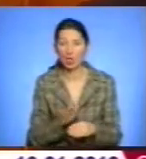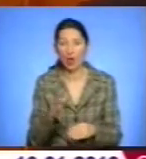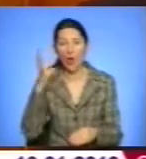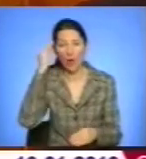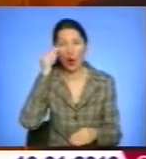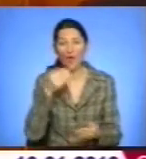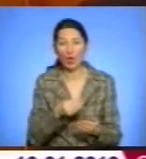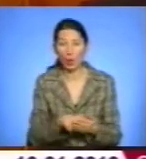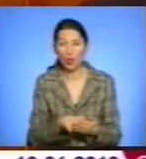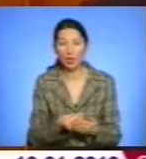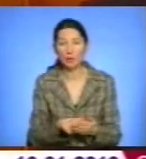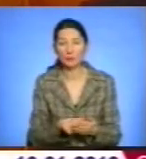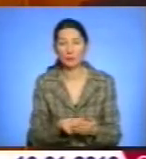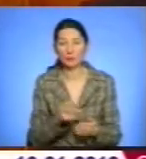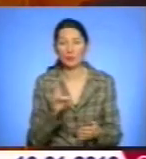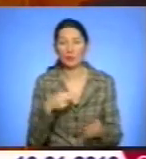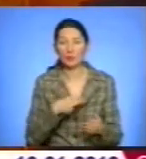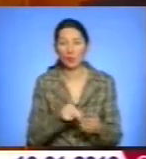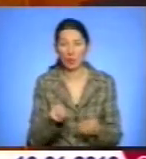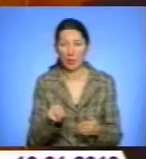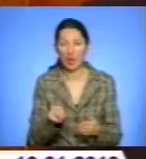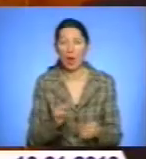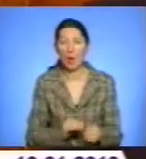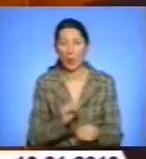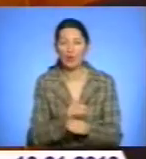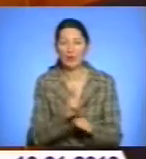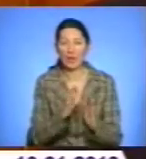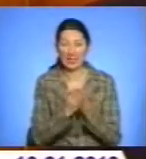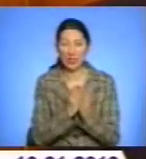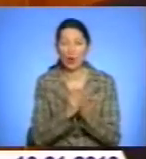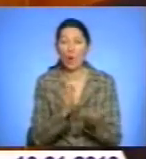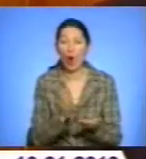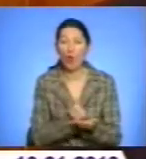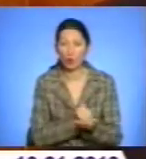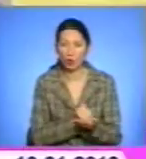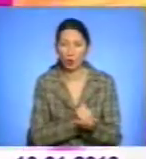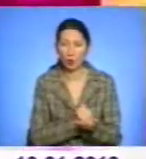враховані кошти на придбання і поповнення книжкового фонду.